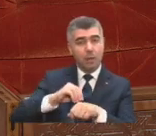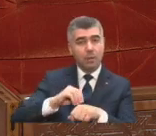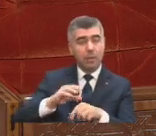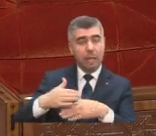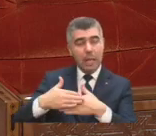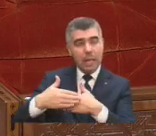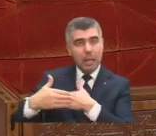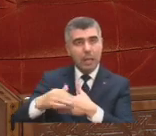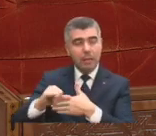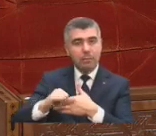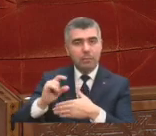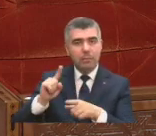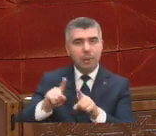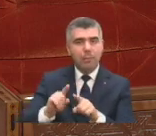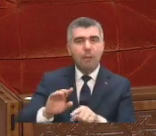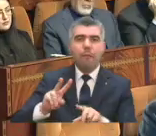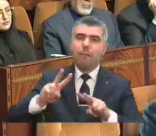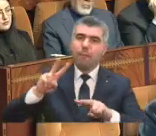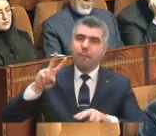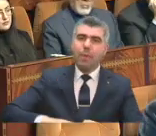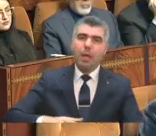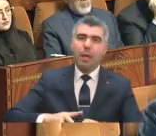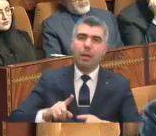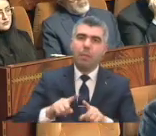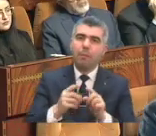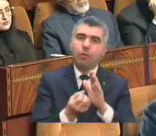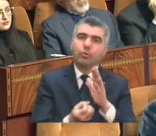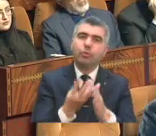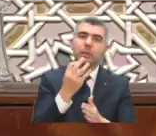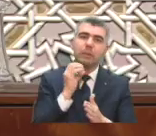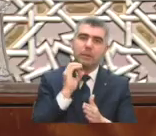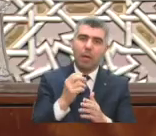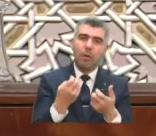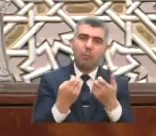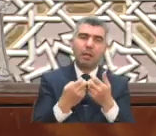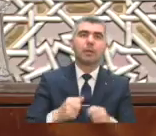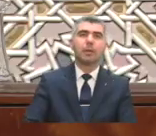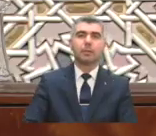بالطريقة الصحيحة والسليمة اللي هي التصور الجديد. شكرا. شكرا.